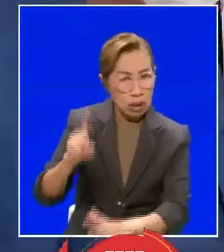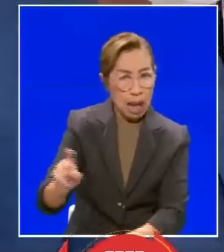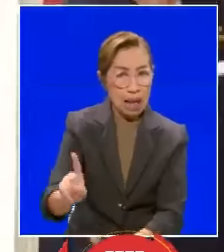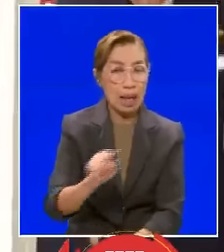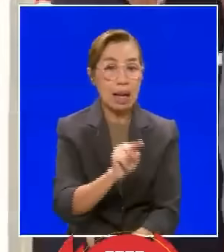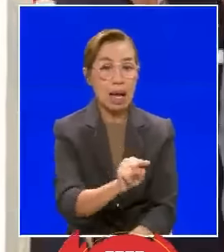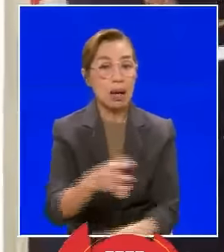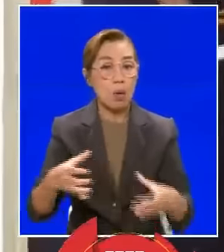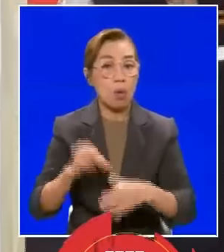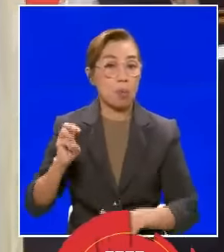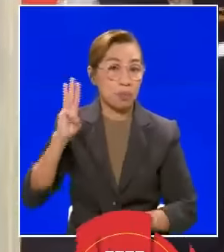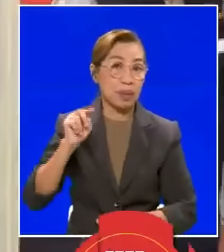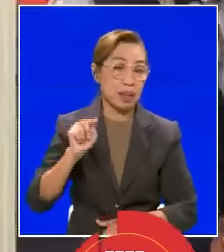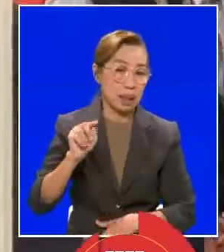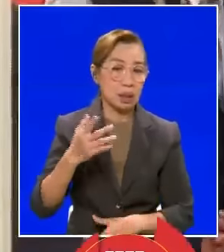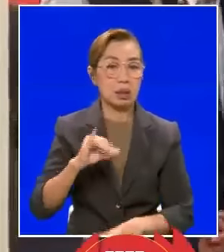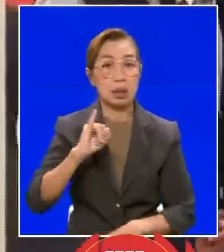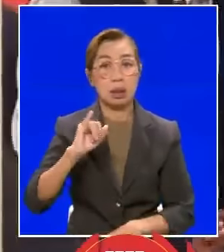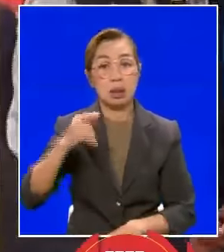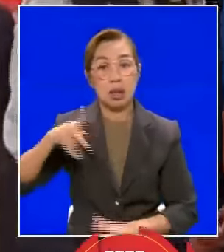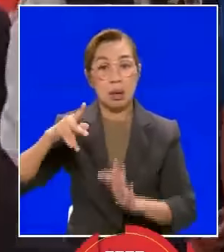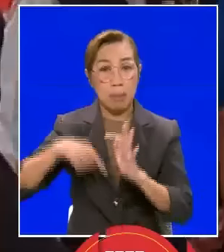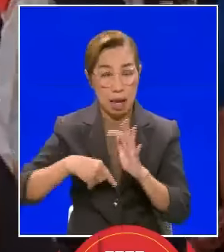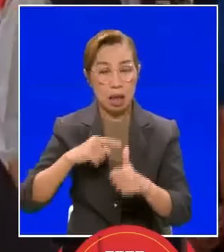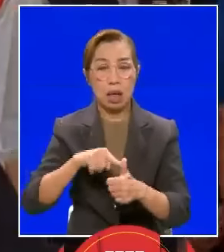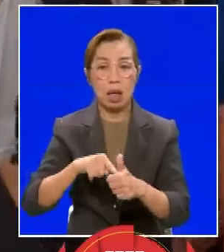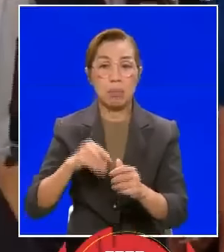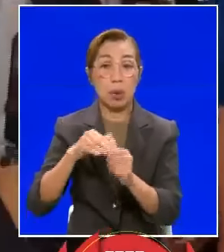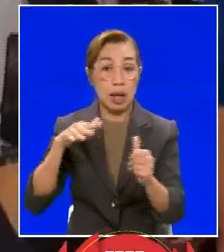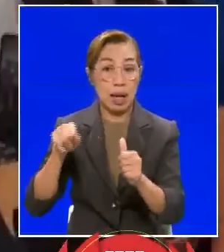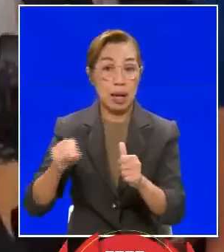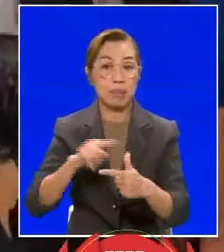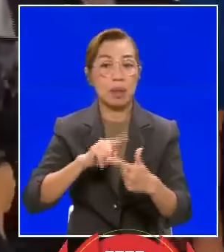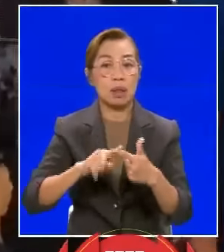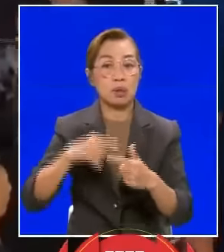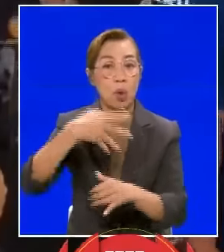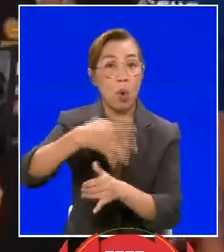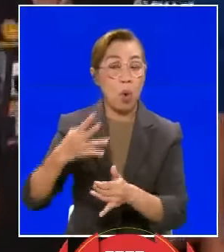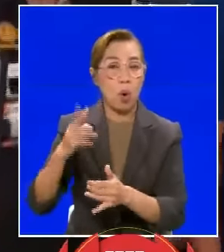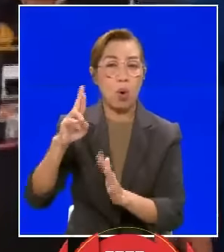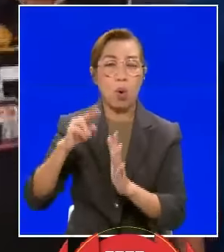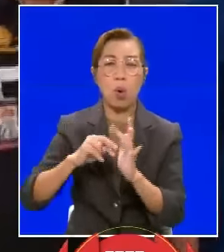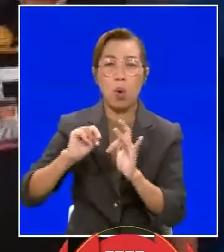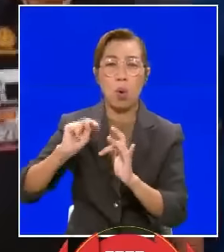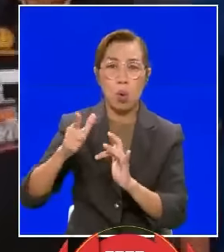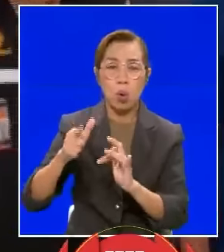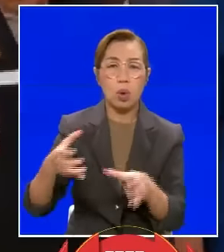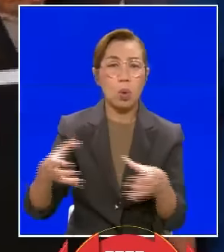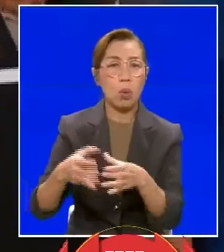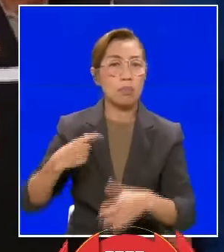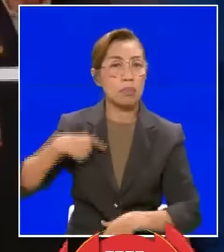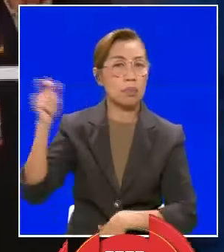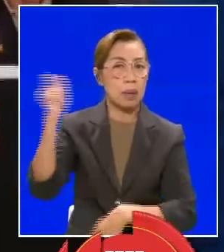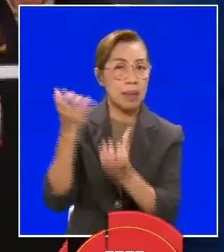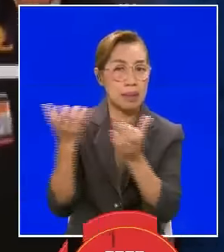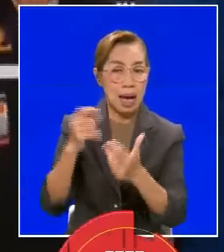แกนนำทะลุฟ้าพร้อมด้วยนางสาวปนัสยาสิทธิจิระวัฒนกุลหรือรุ้งแกนนำกลุ่มแนวร่วมธรรมศาสตร์และการชุมนุม